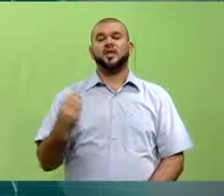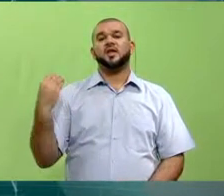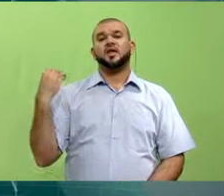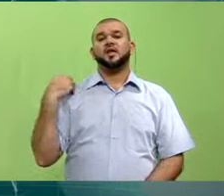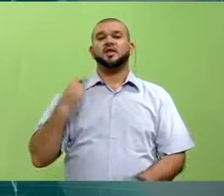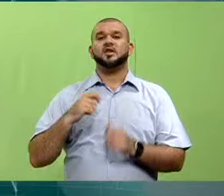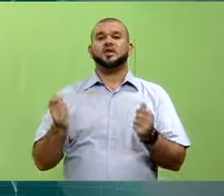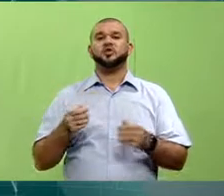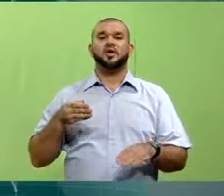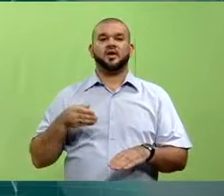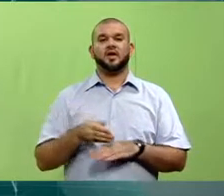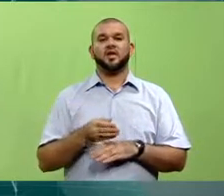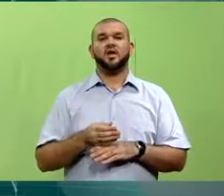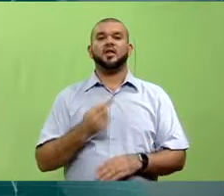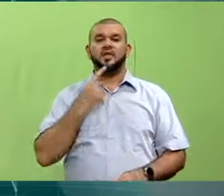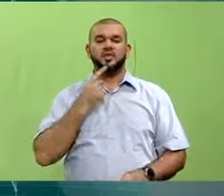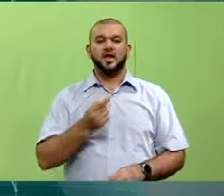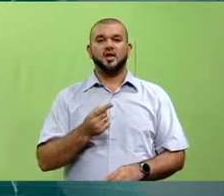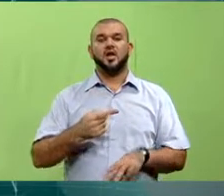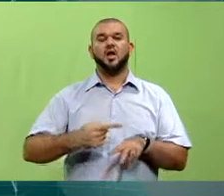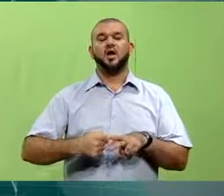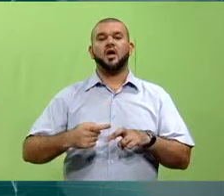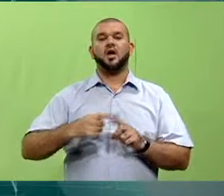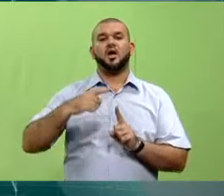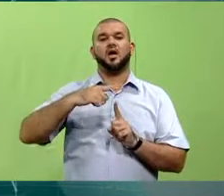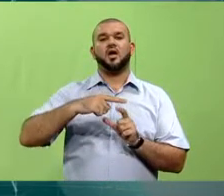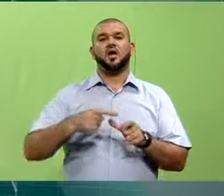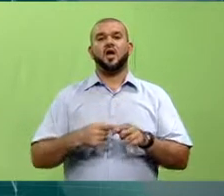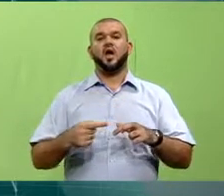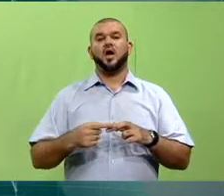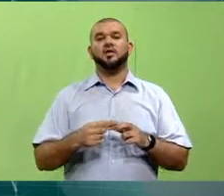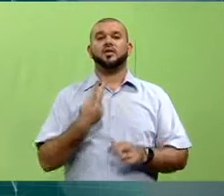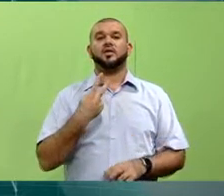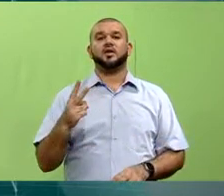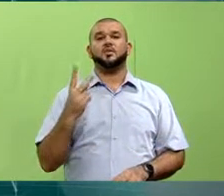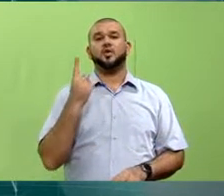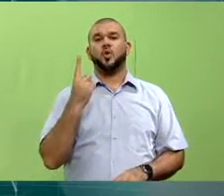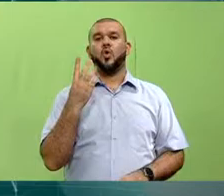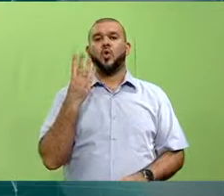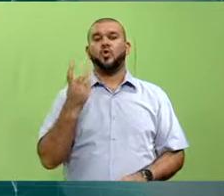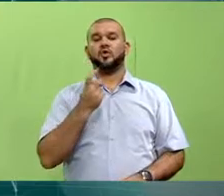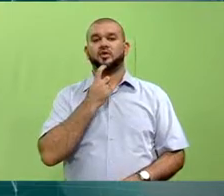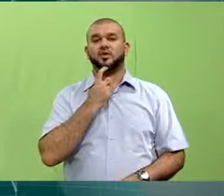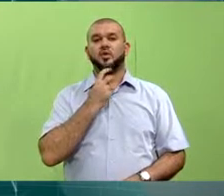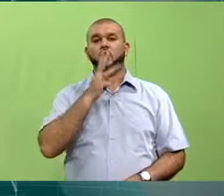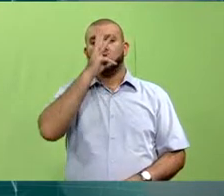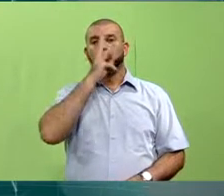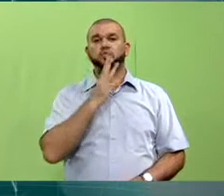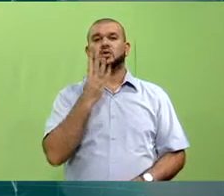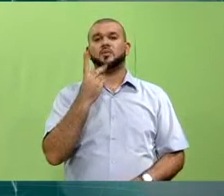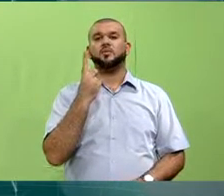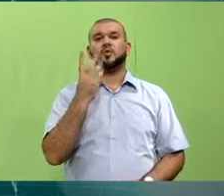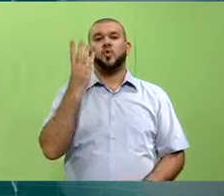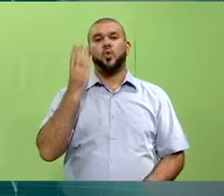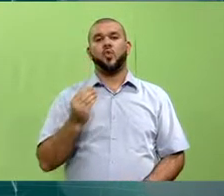İstihdamlara da değinen Arter, 2014 yılında 341 olan personel sayısının